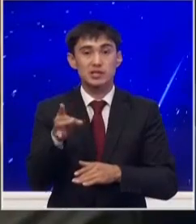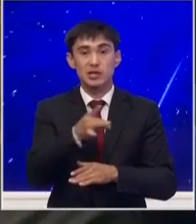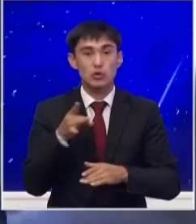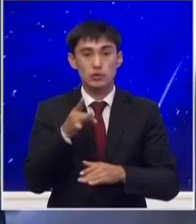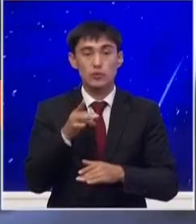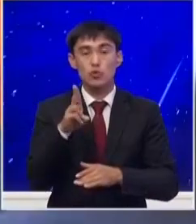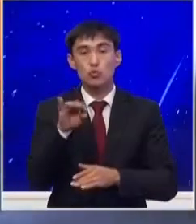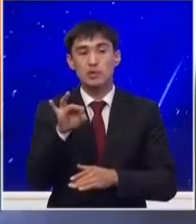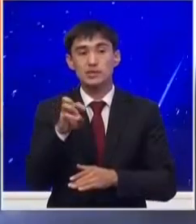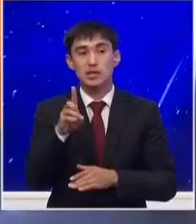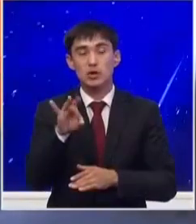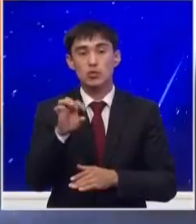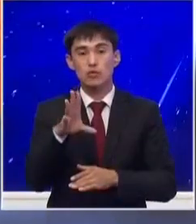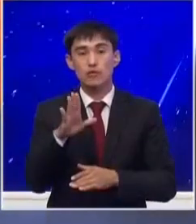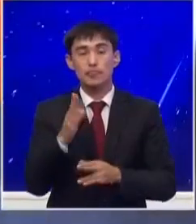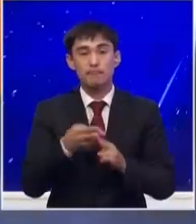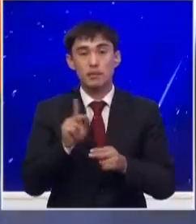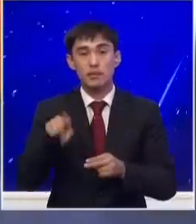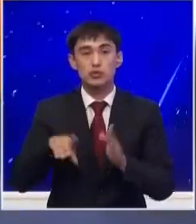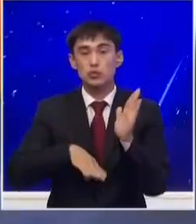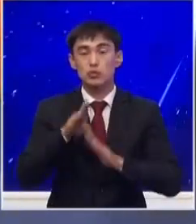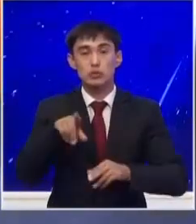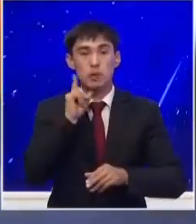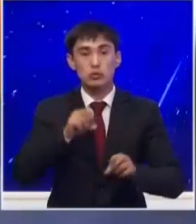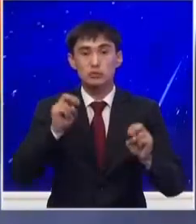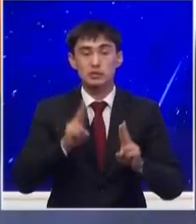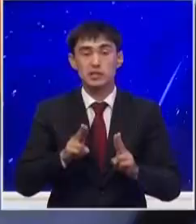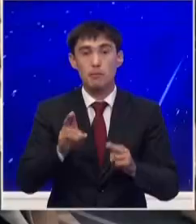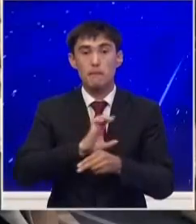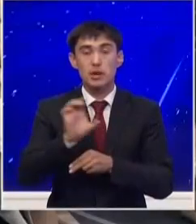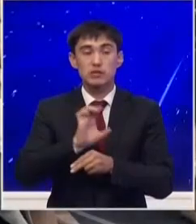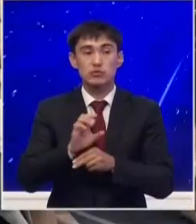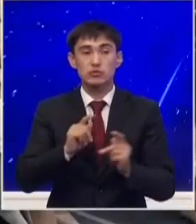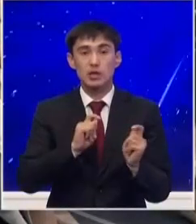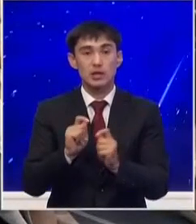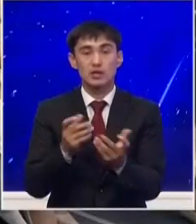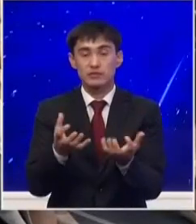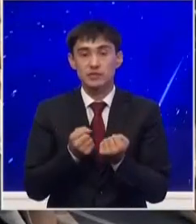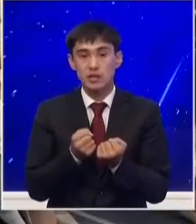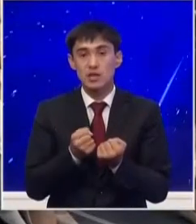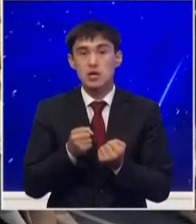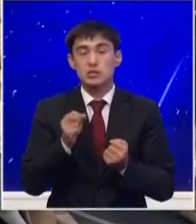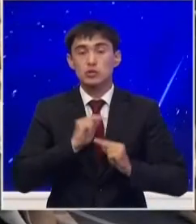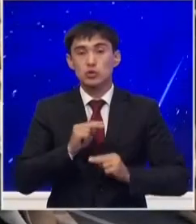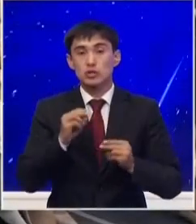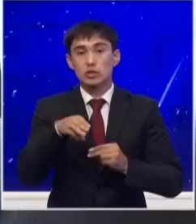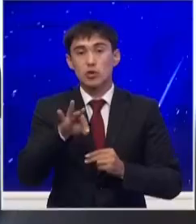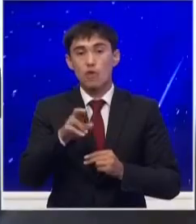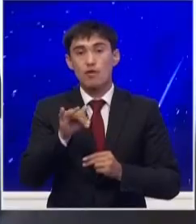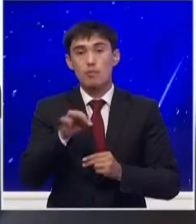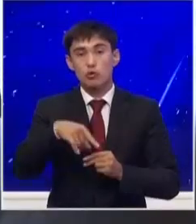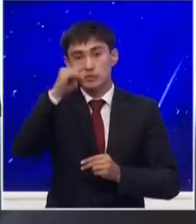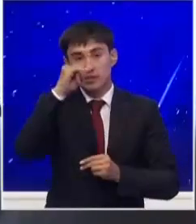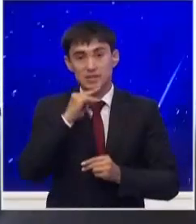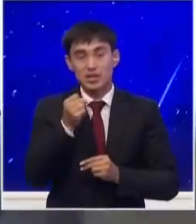района Думан Салиахунов. В номинации «Лучший молодой специалист по производству» награды удостоился сотрудник ТО «Филипп Моррис